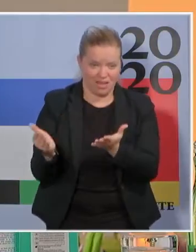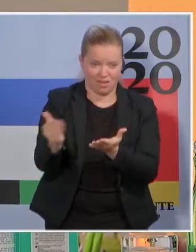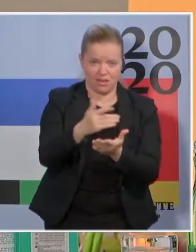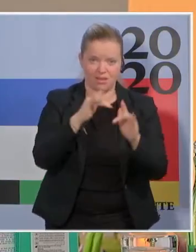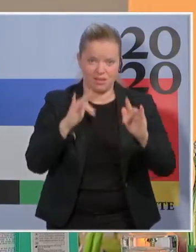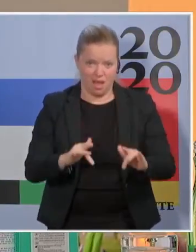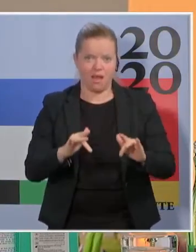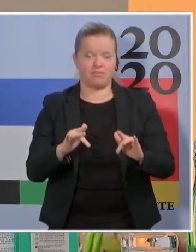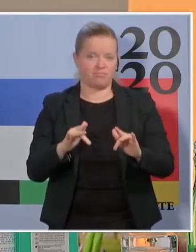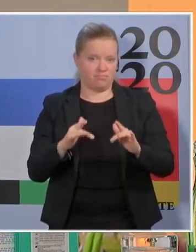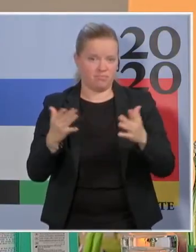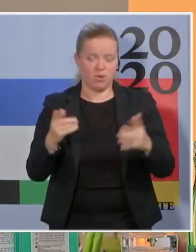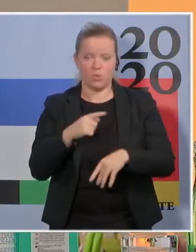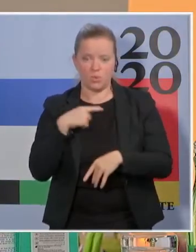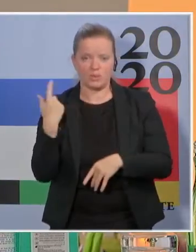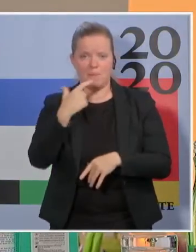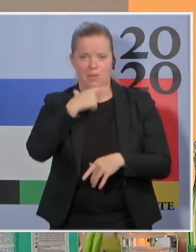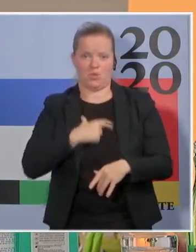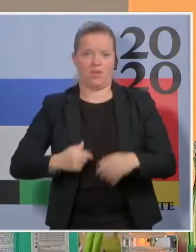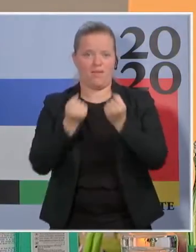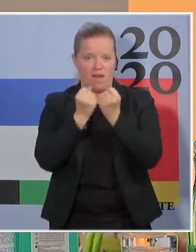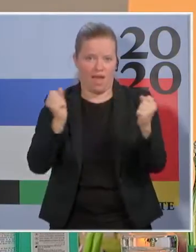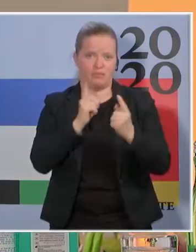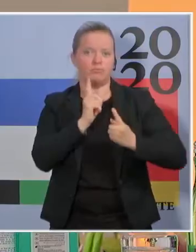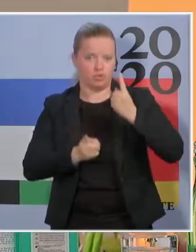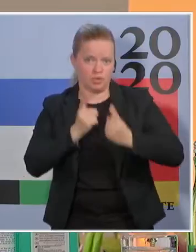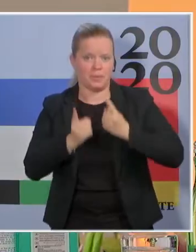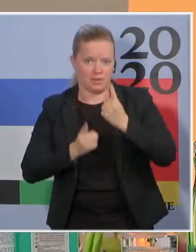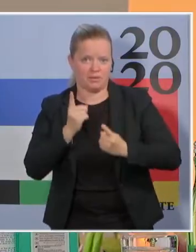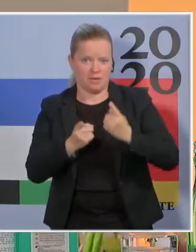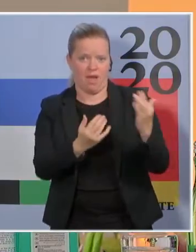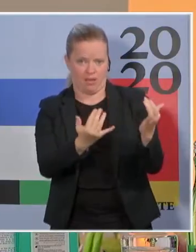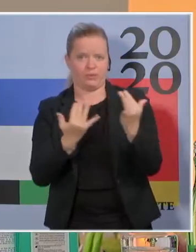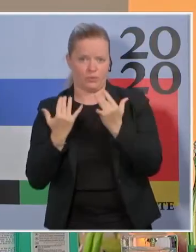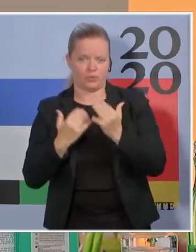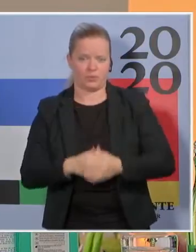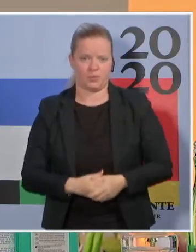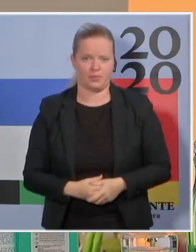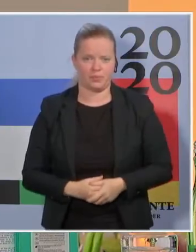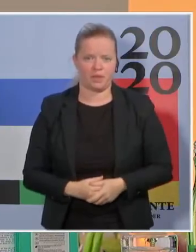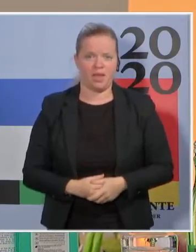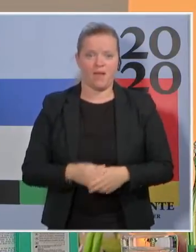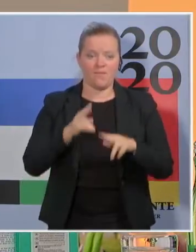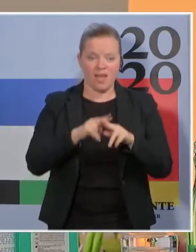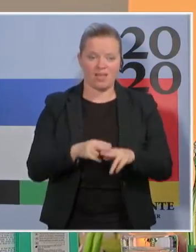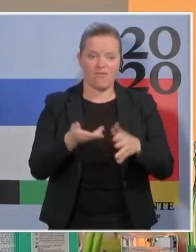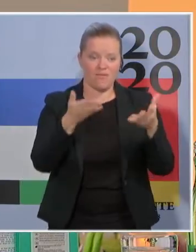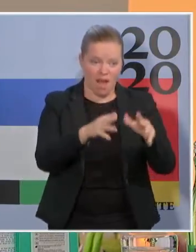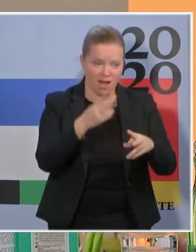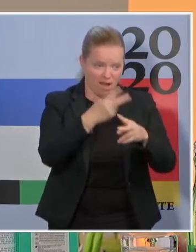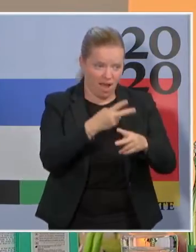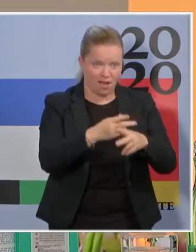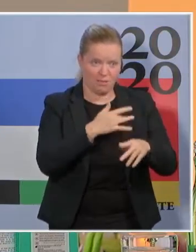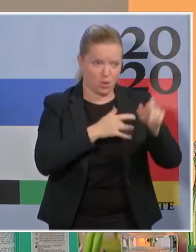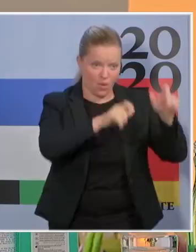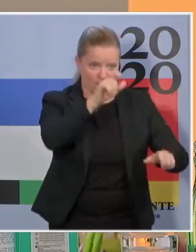den Grad unserer persönlichen Freiheit. steigen die Krankheitszahlen, drohen in